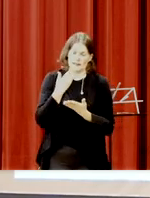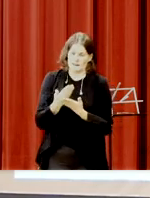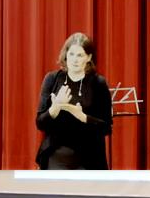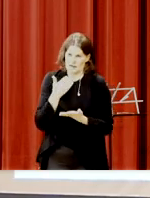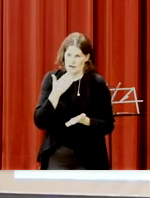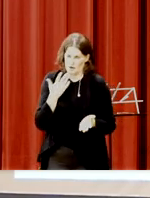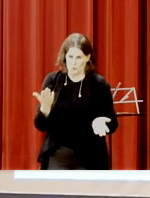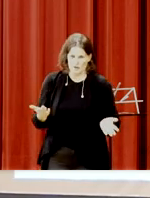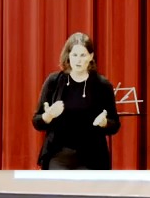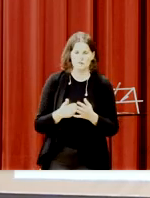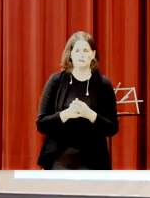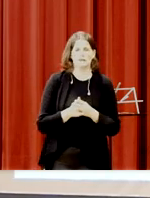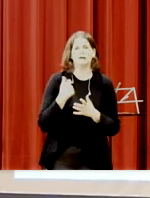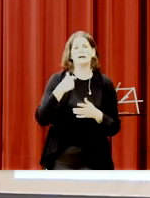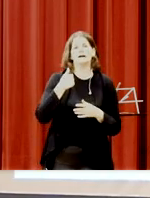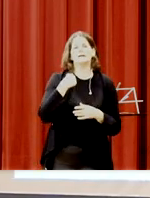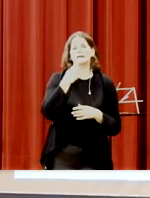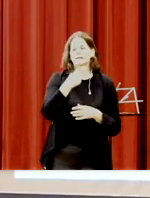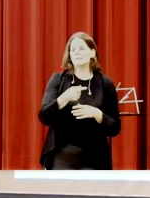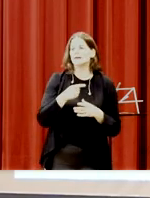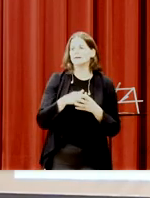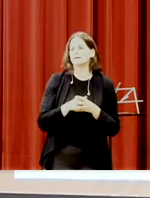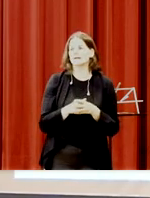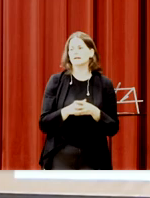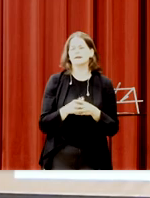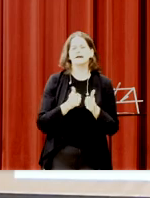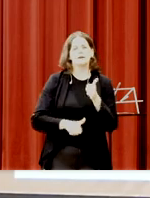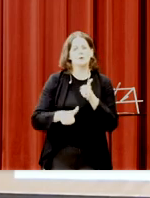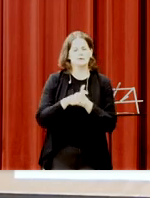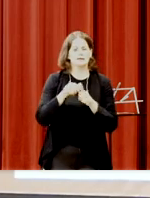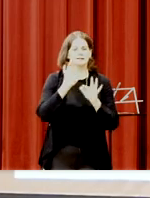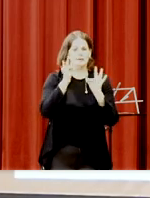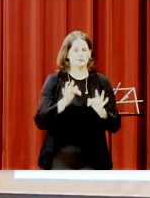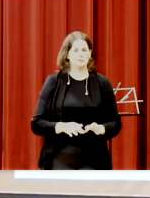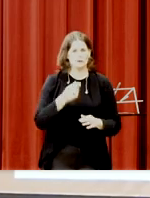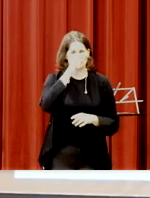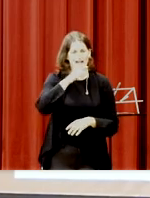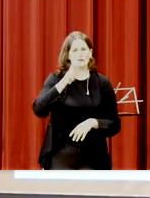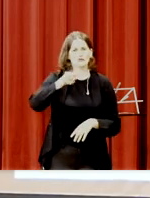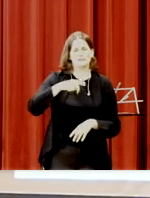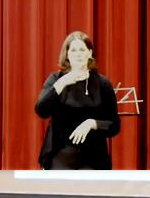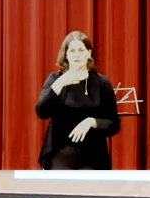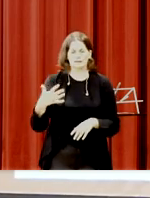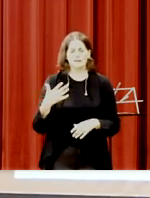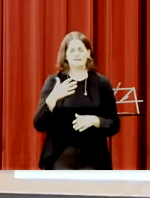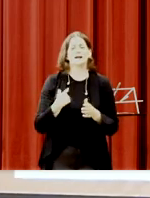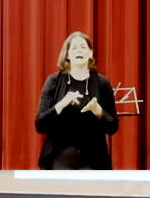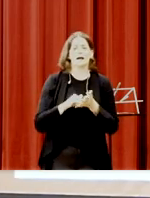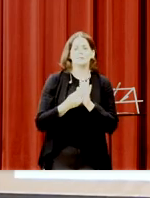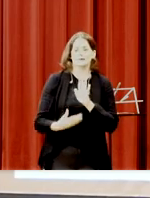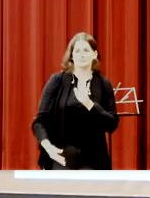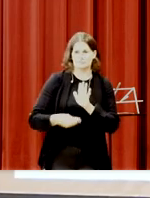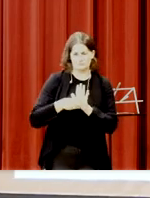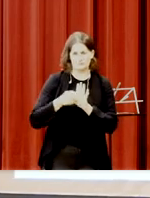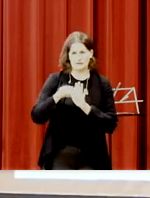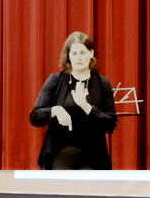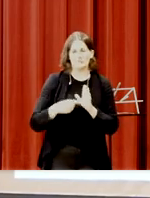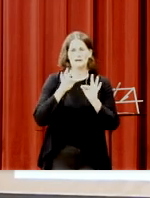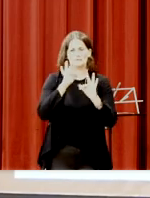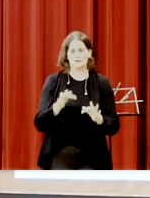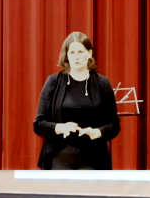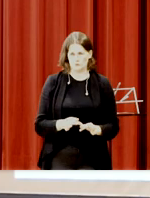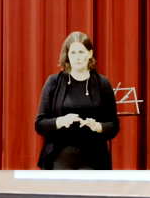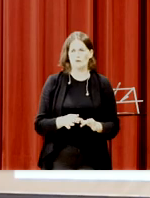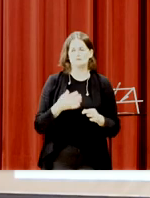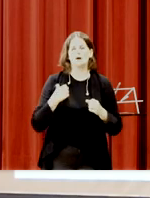xoc del PTGAS amb els pressupostos per consolidar aquesta necessitat que tenim estructural, no només la Rovira i Virgili, sinó tot el sistema universitari